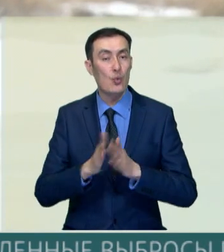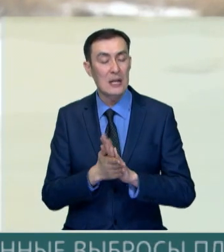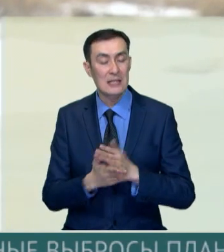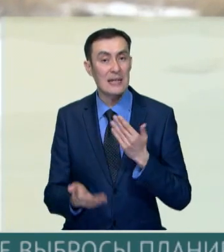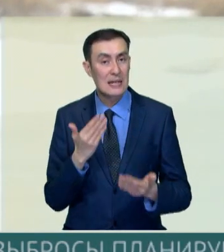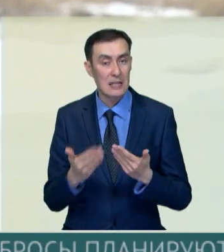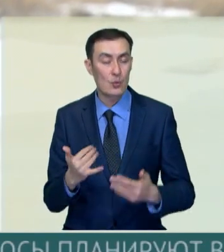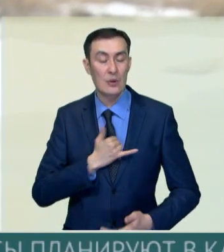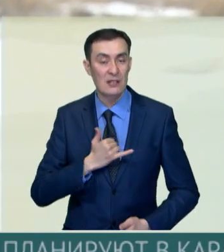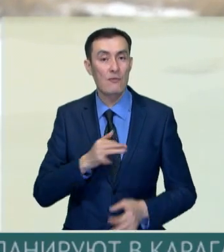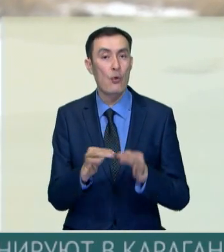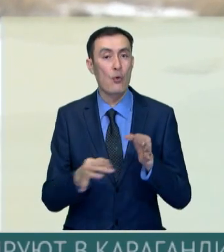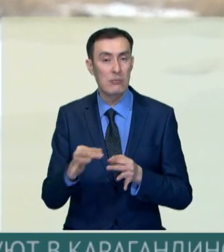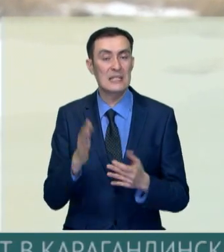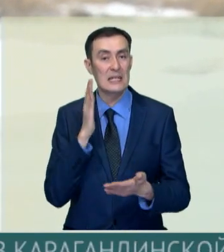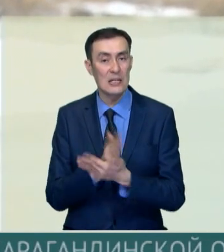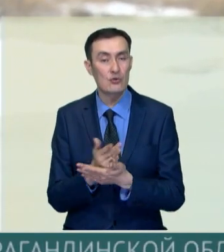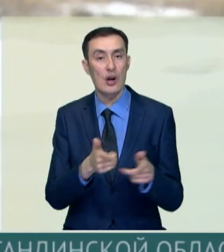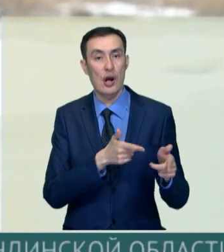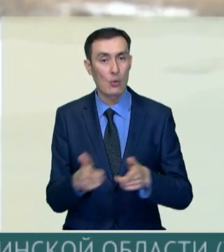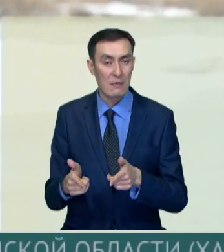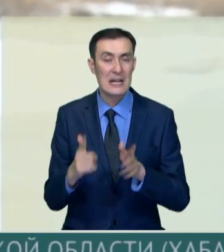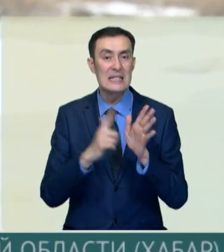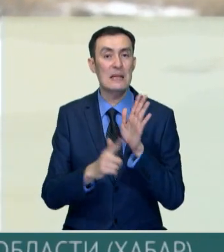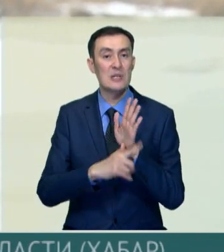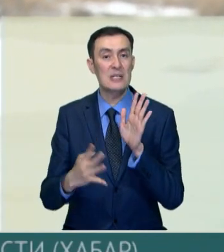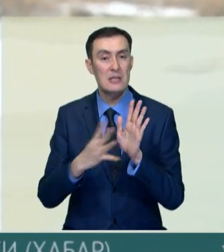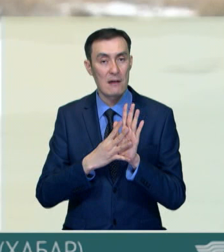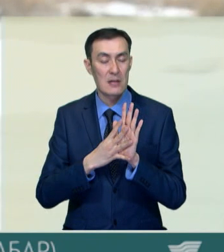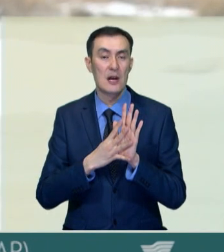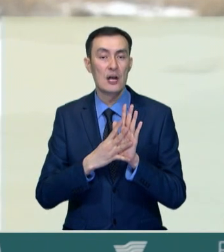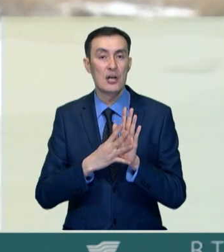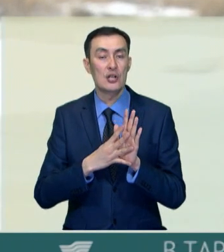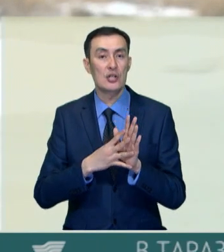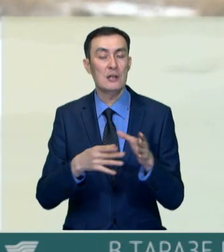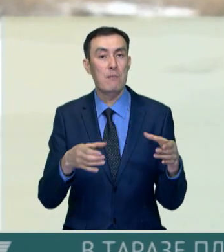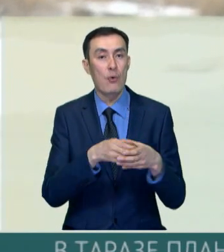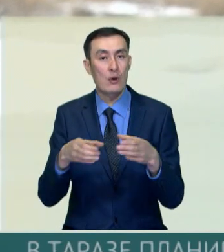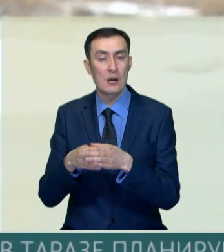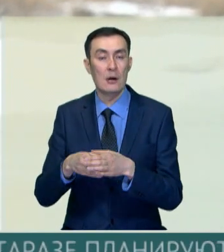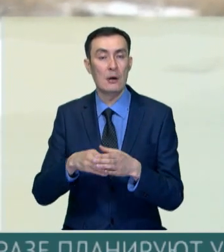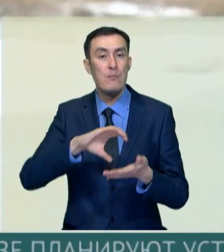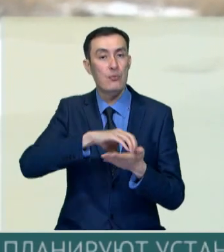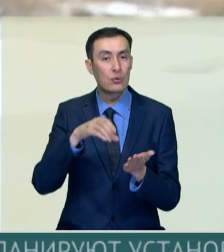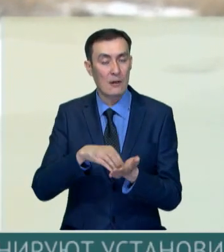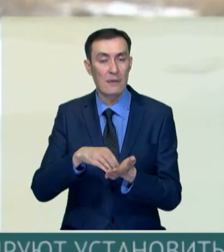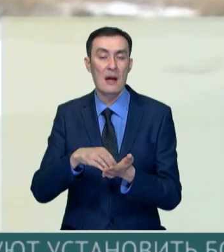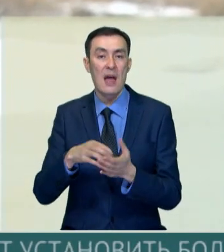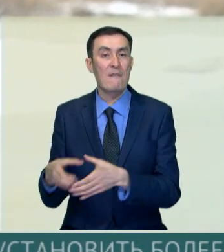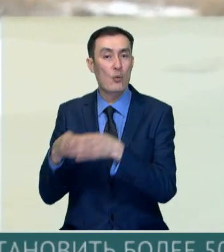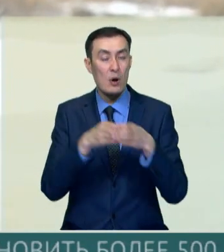области подготовлены у нас 79 сборных эвакуационных пунктов,